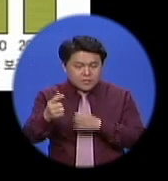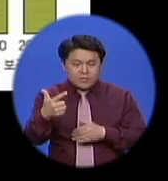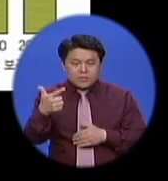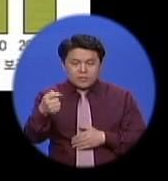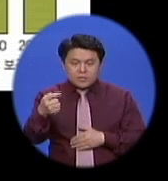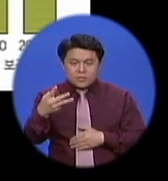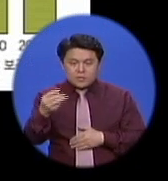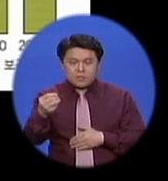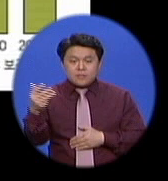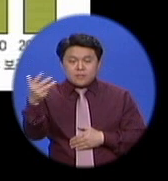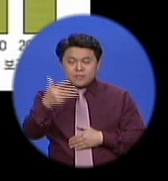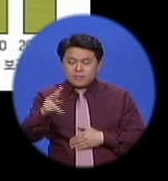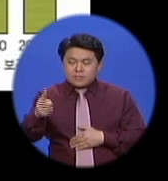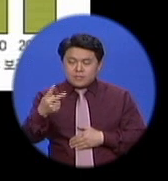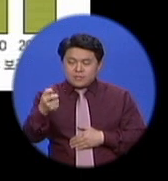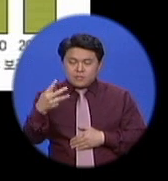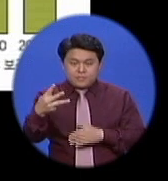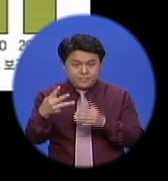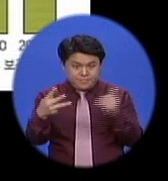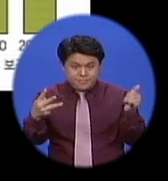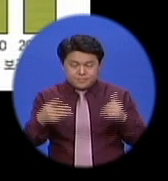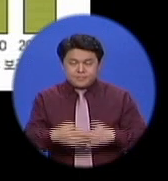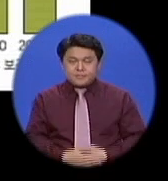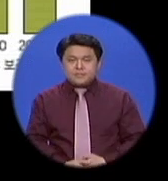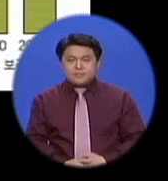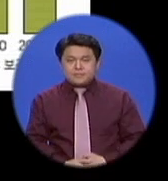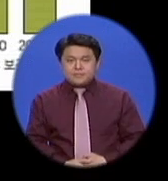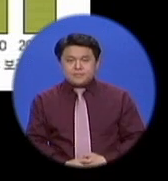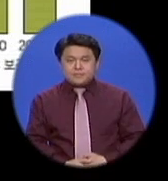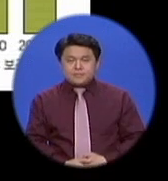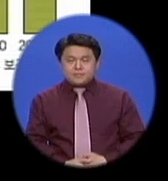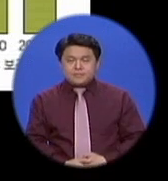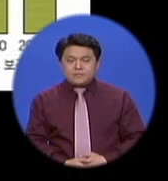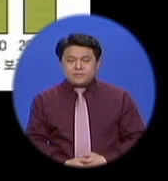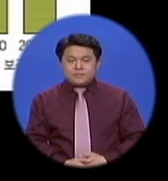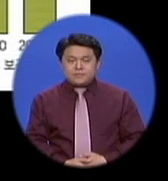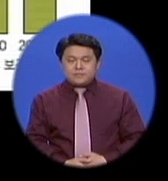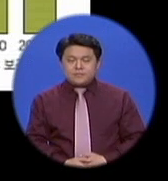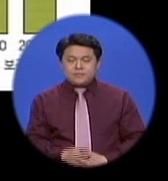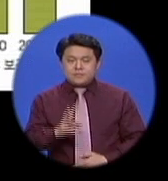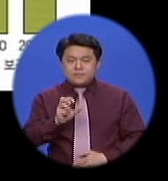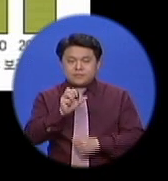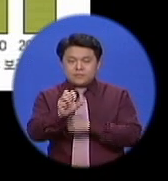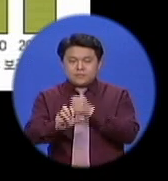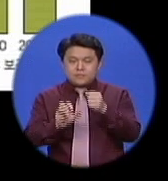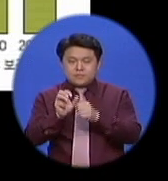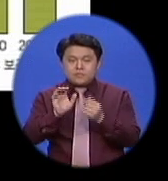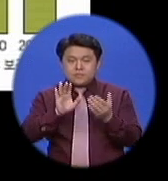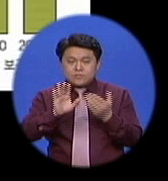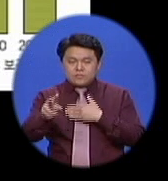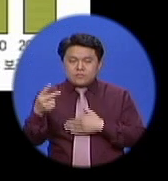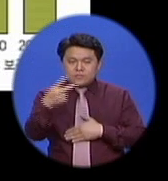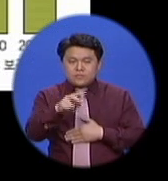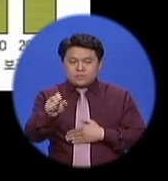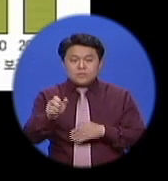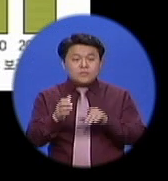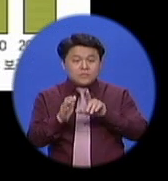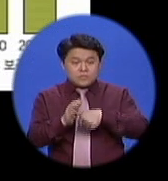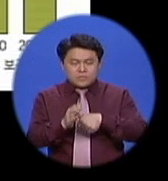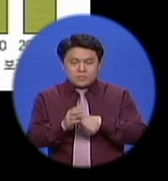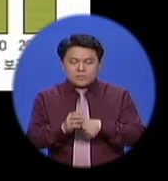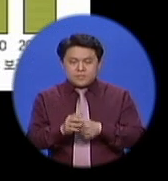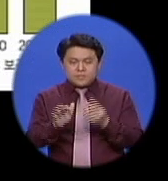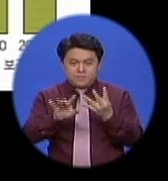내년에는 64만 8,223명. 그로부터 35년 후인